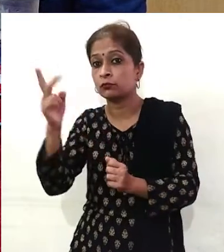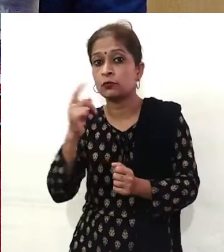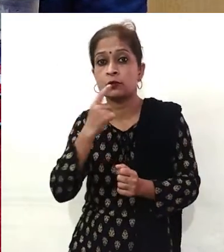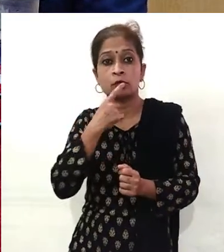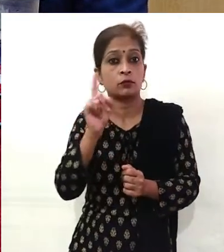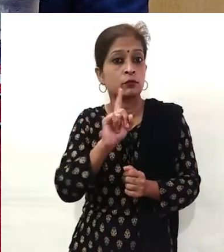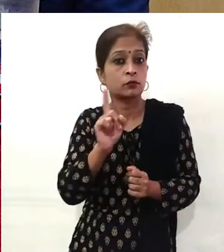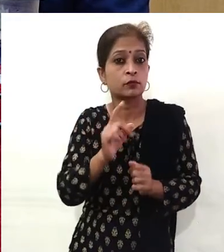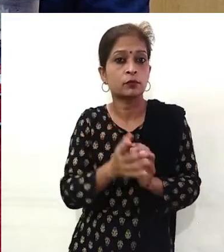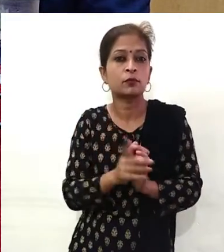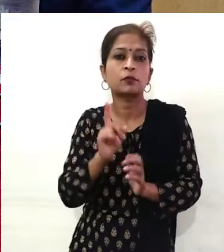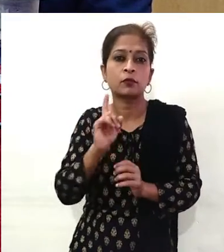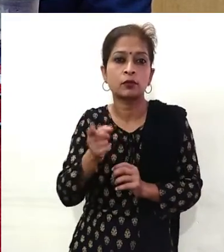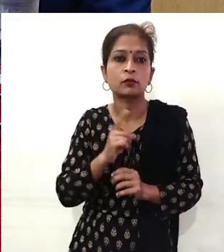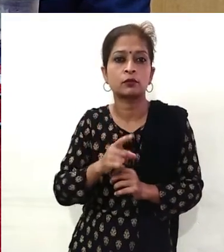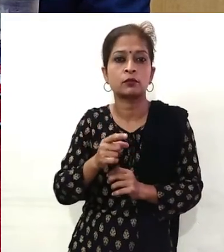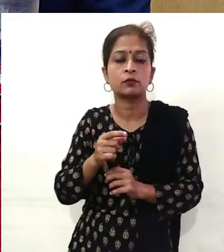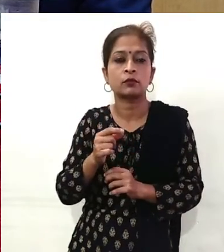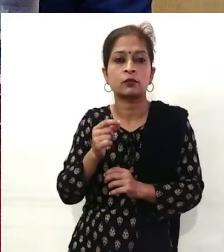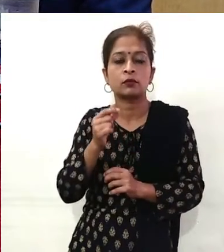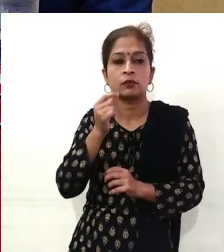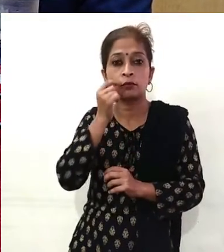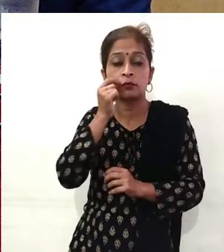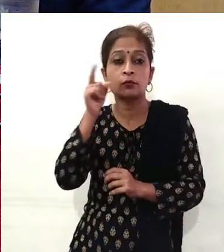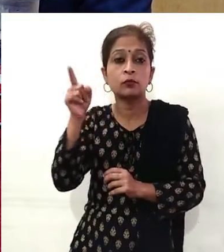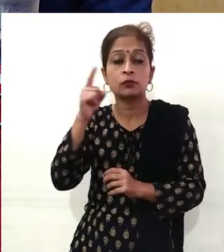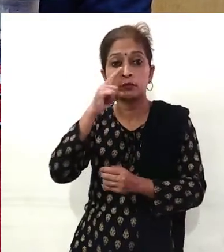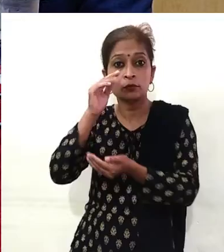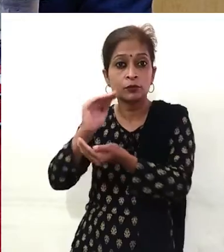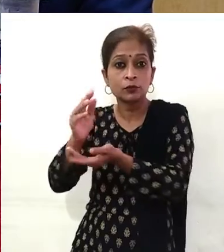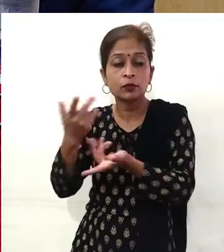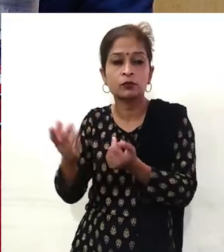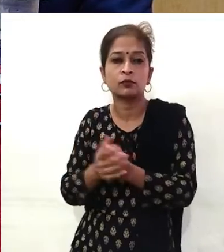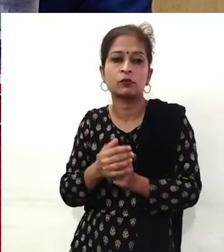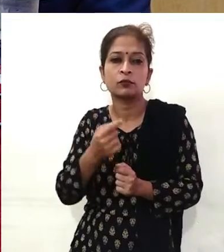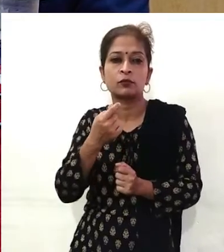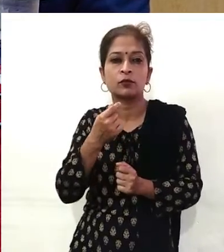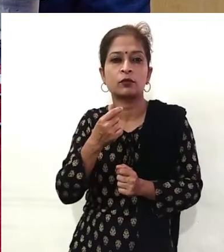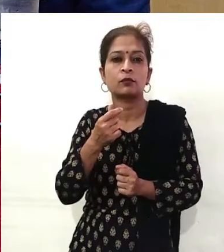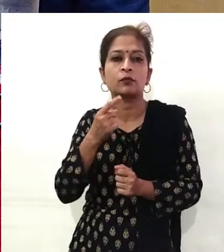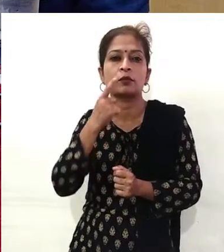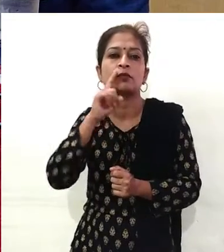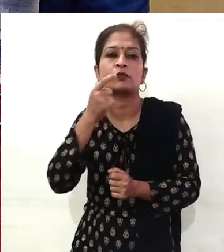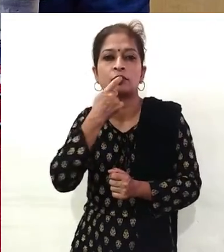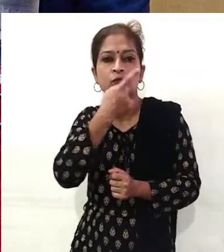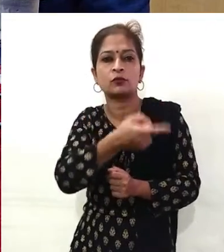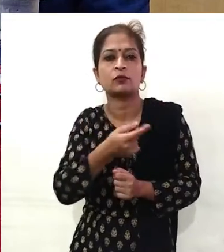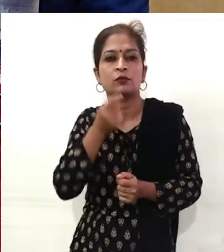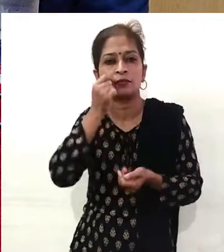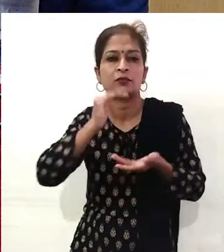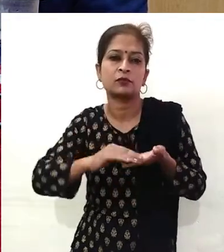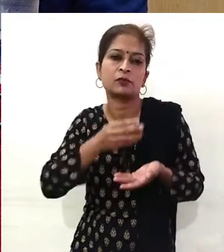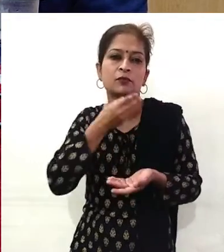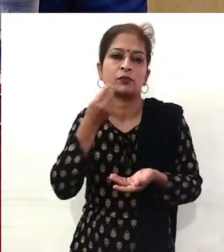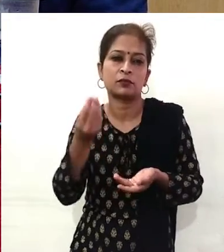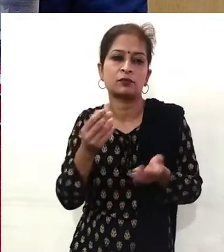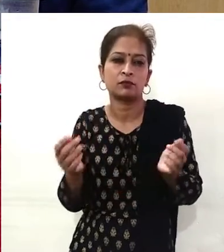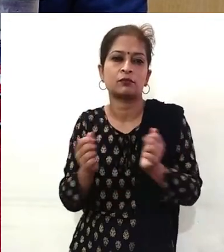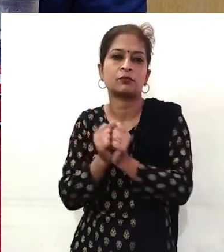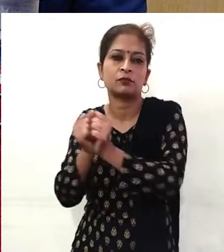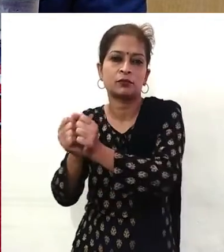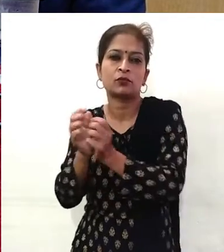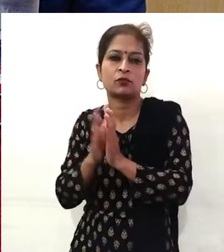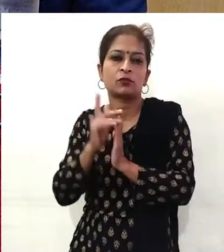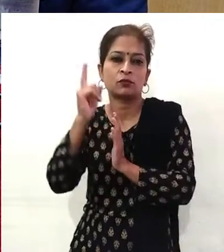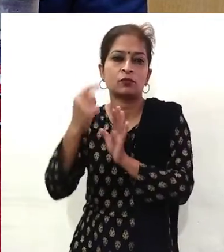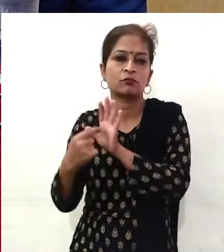लेकिन सबर कन्या अपने पिता को बोलती, भाई पति है मेरा, उसको दर्शन का तो हक बनता है। जी, बिल्कुल। तो बड़ा हिचकता हुआ